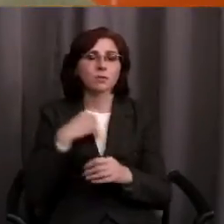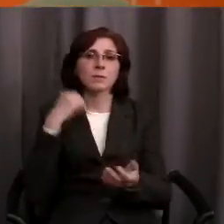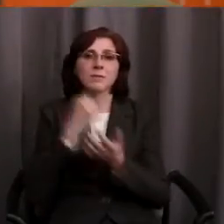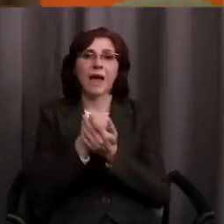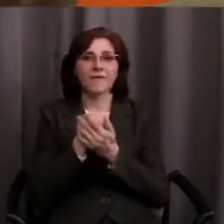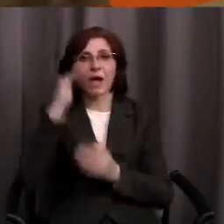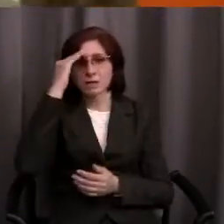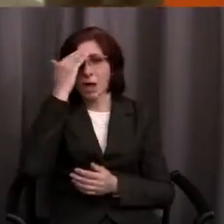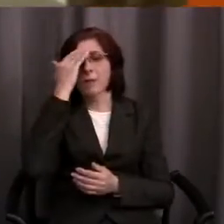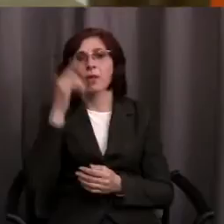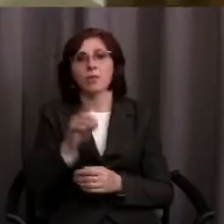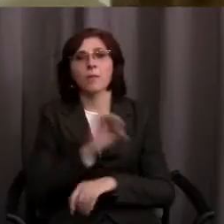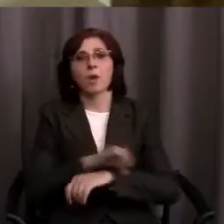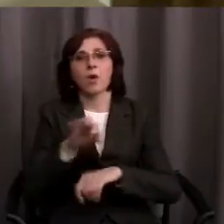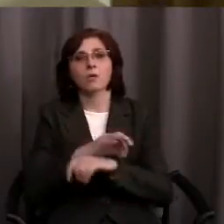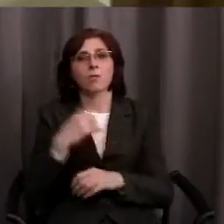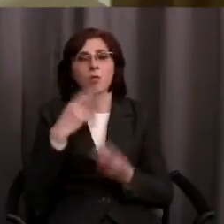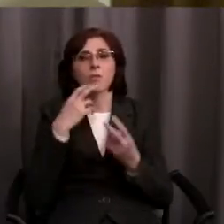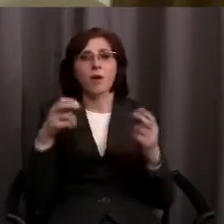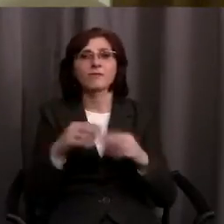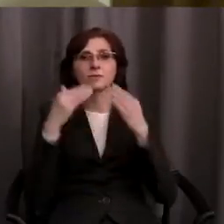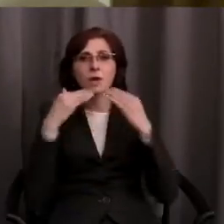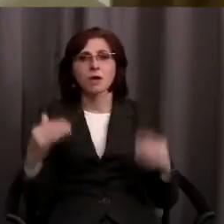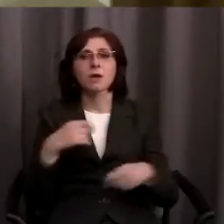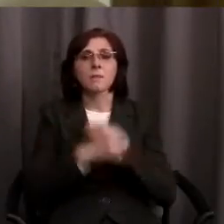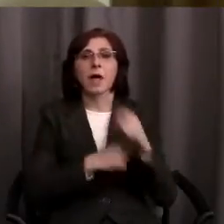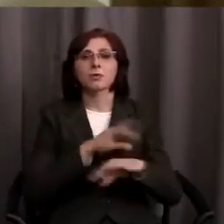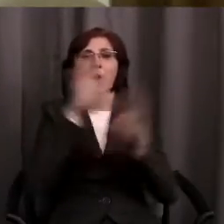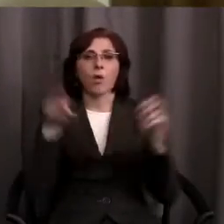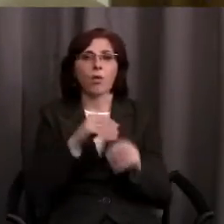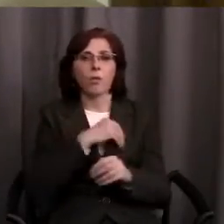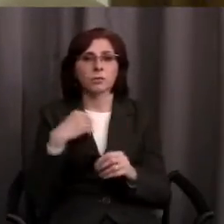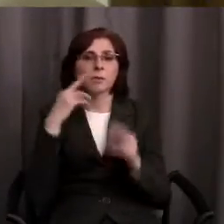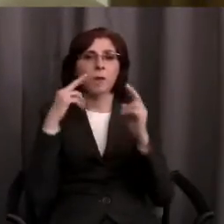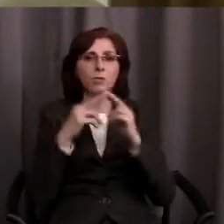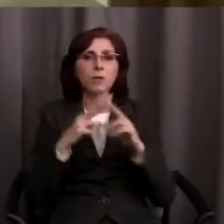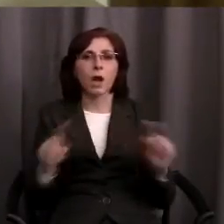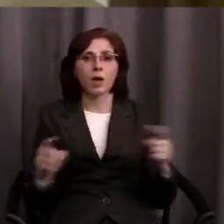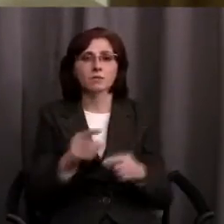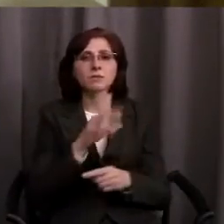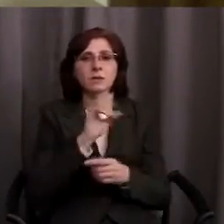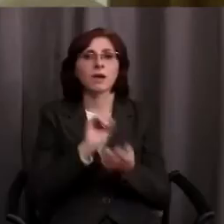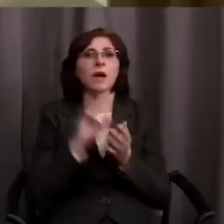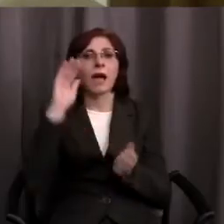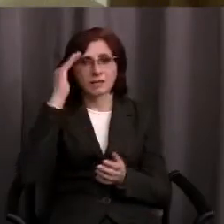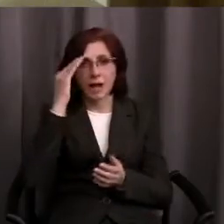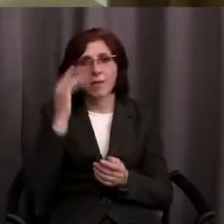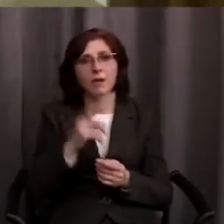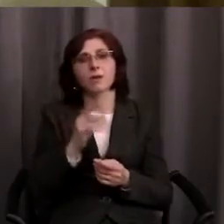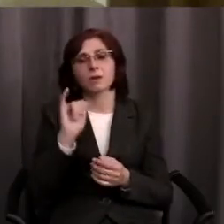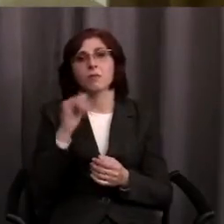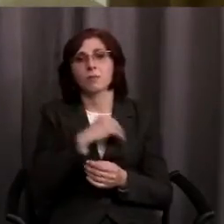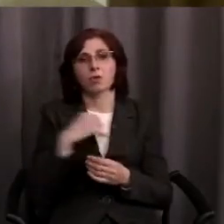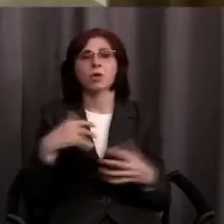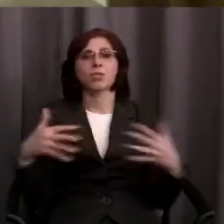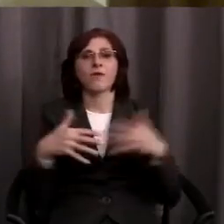projekt powstał dzięki pracy Ogólnopolskiego Porozumienia Organizacji Alzheimerowskich i